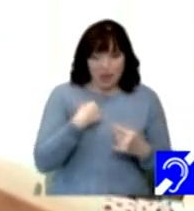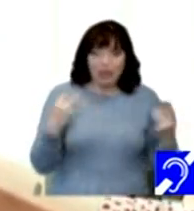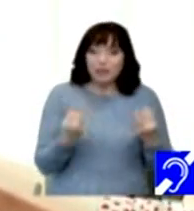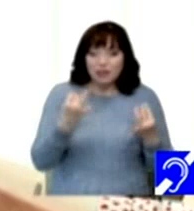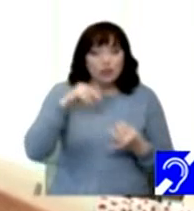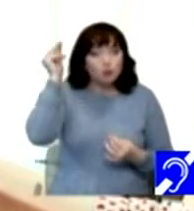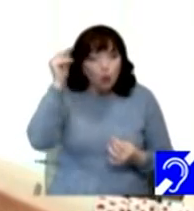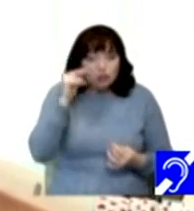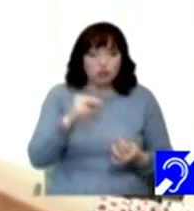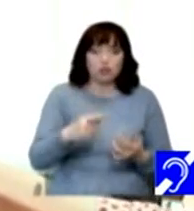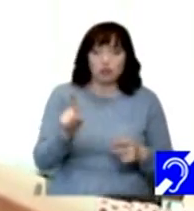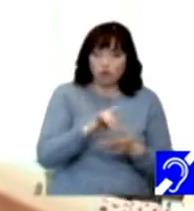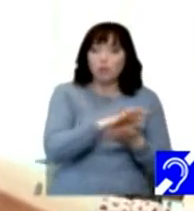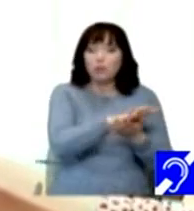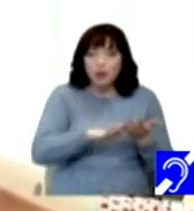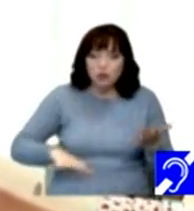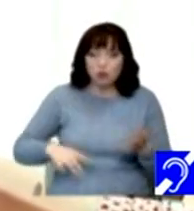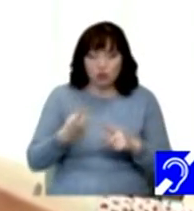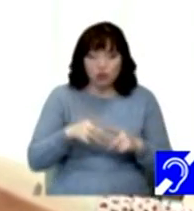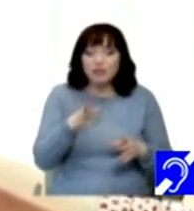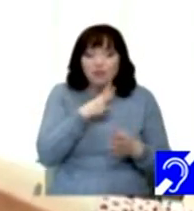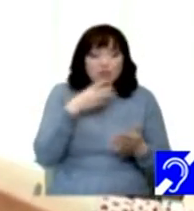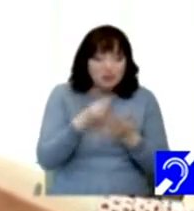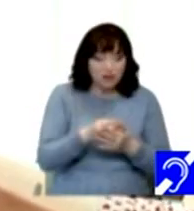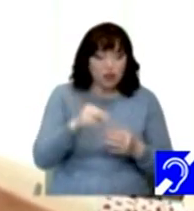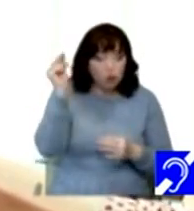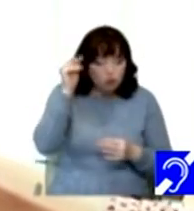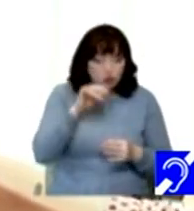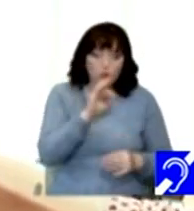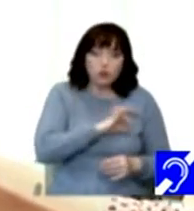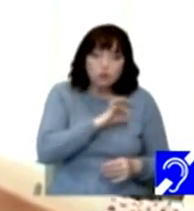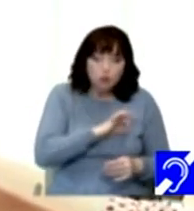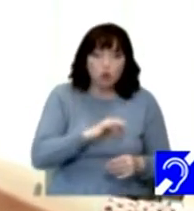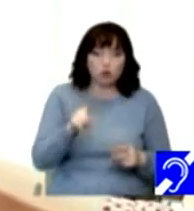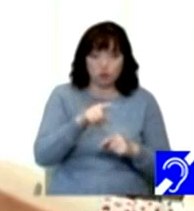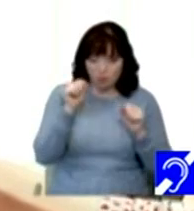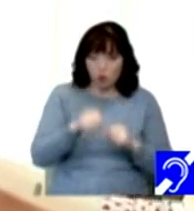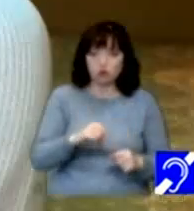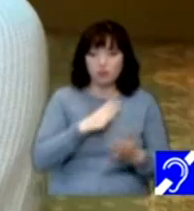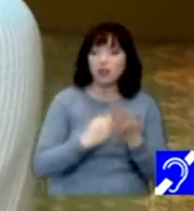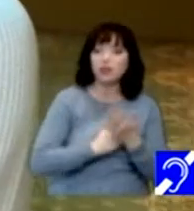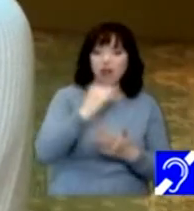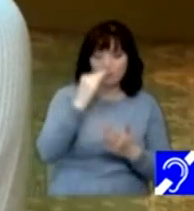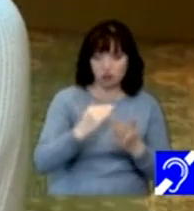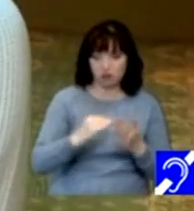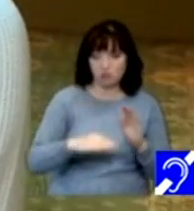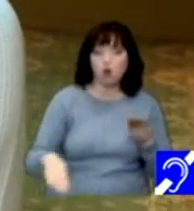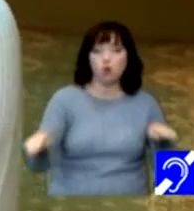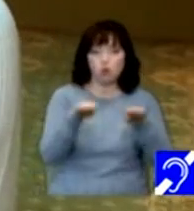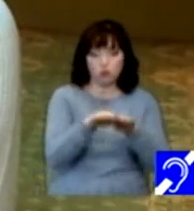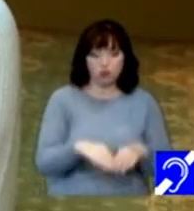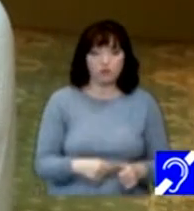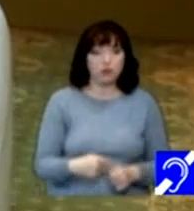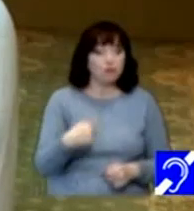facem și cumva de a continua aceste lucruri și toate materialele care noi le facem, să le facem pe o notă mai profesională. O plăcere de a lucra